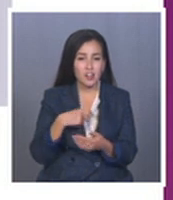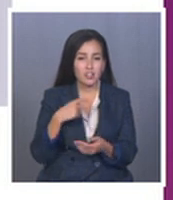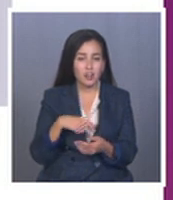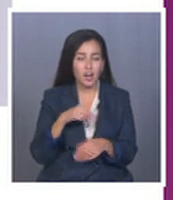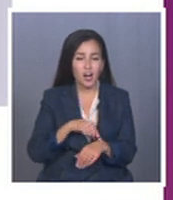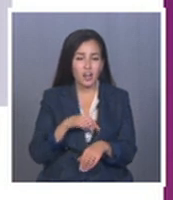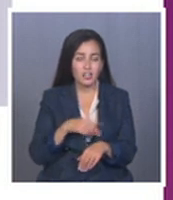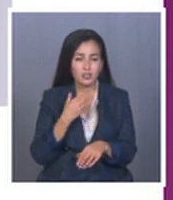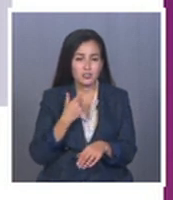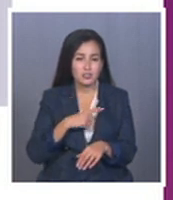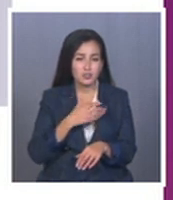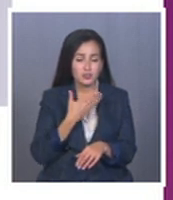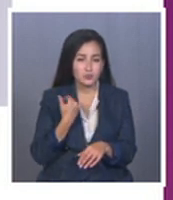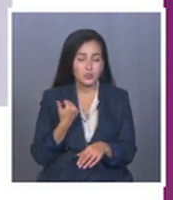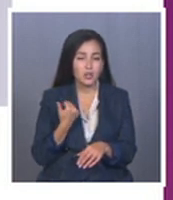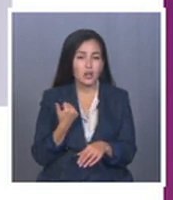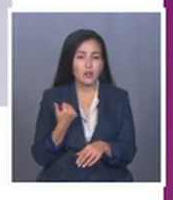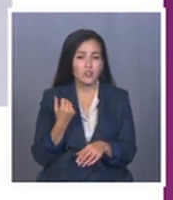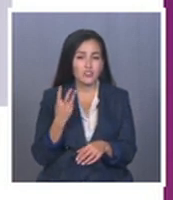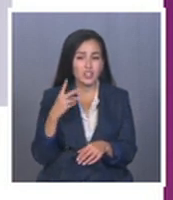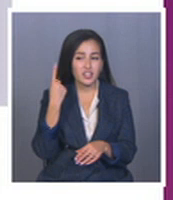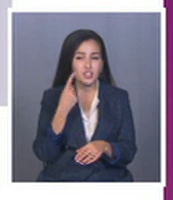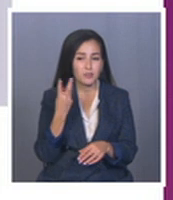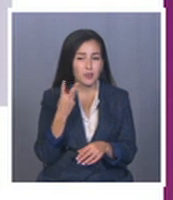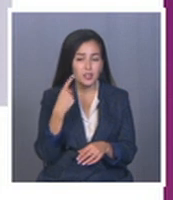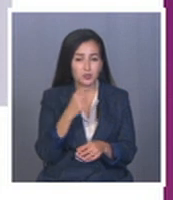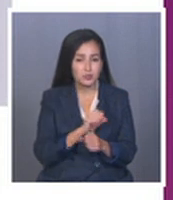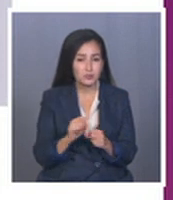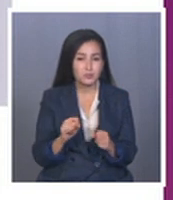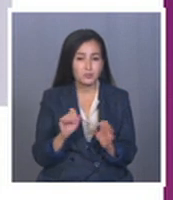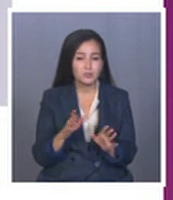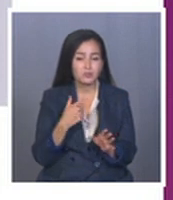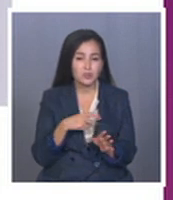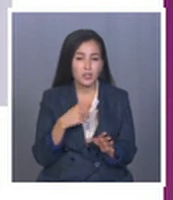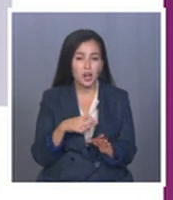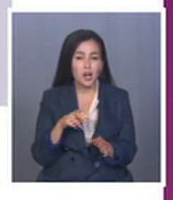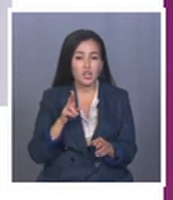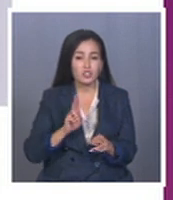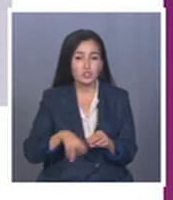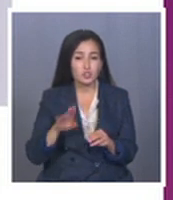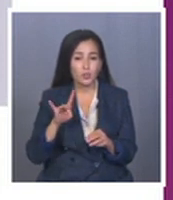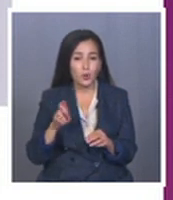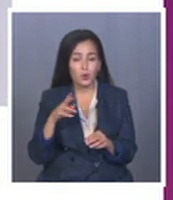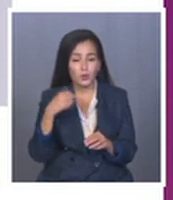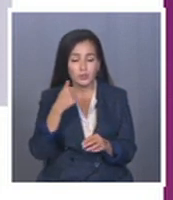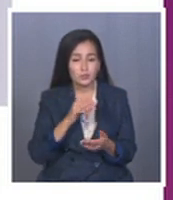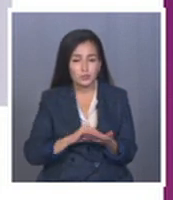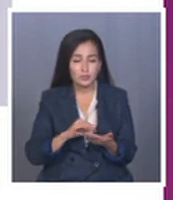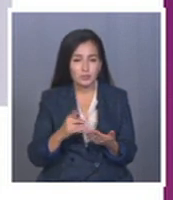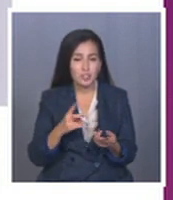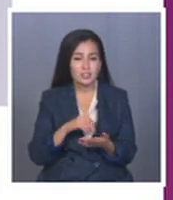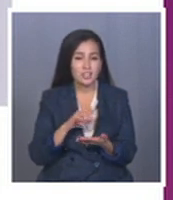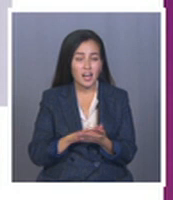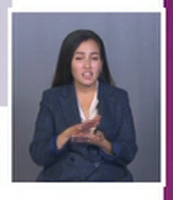множественного числа, обилие устойчивых оборотов, например, по истечении срока. Используется при составлении